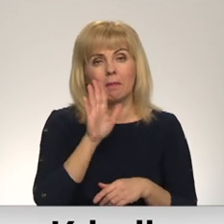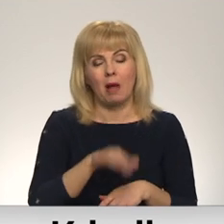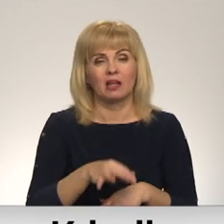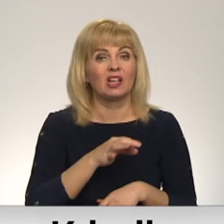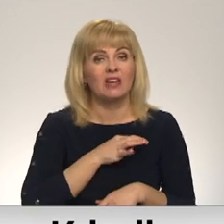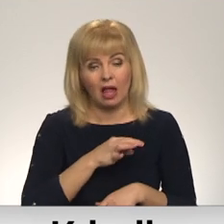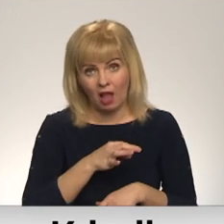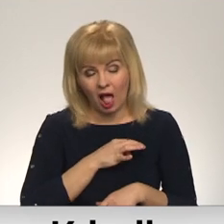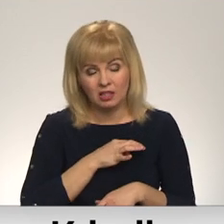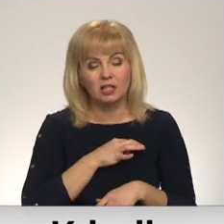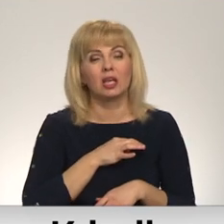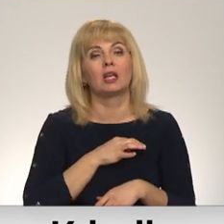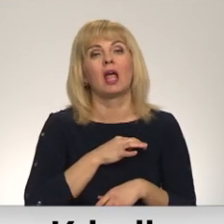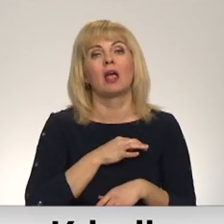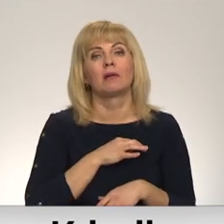vienaldzīgi.